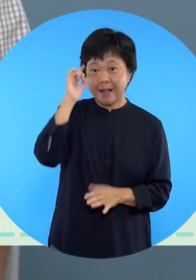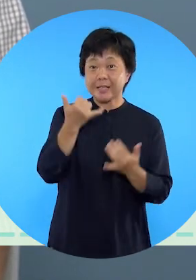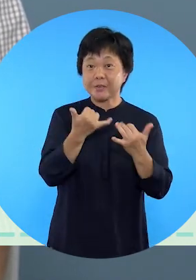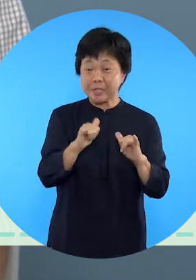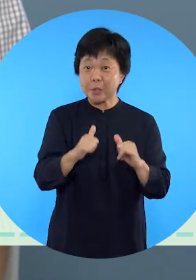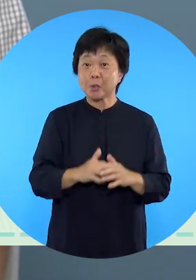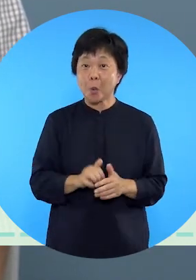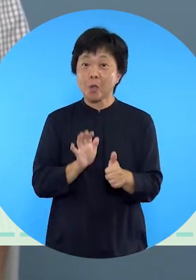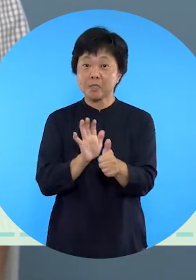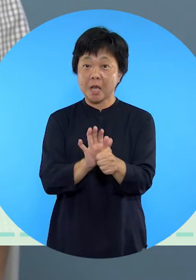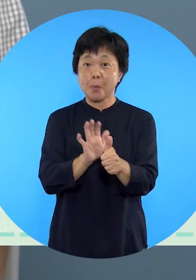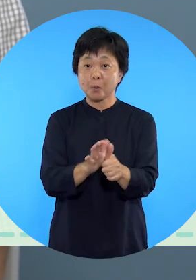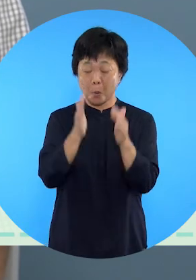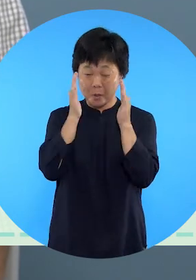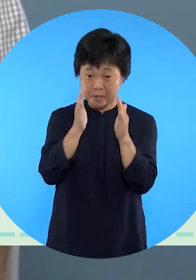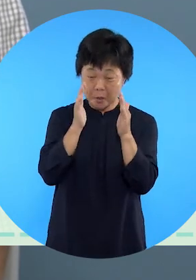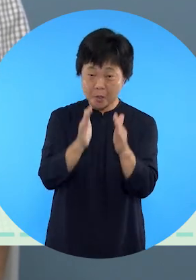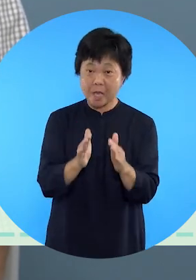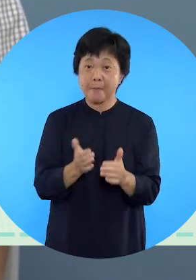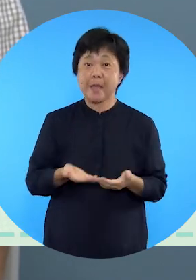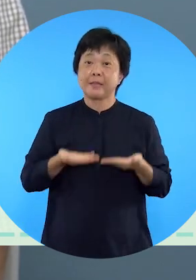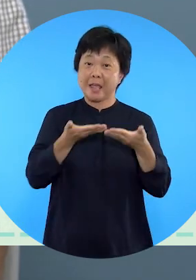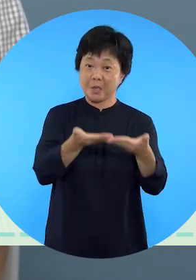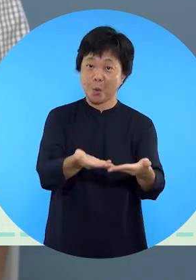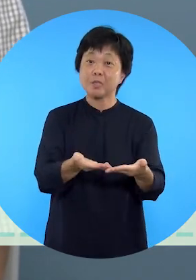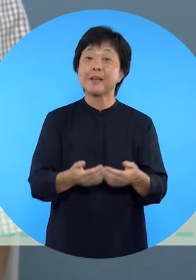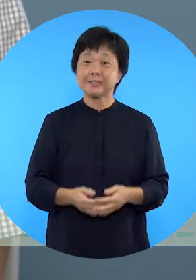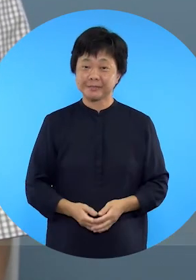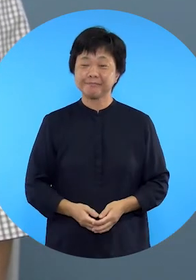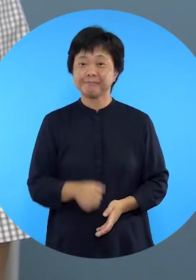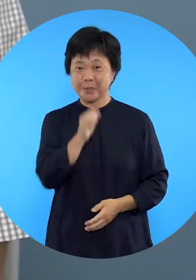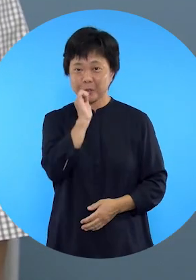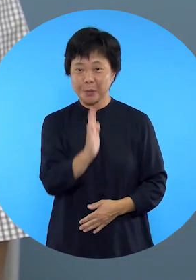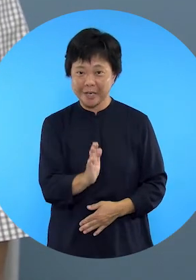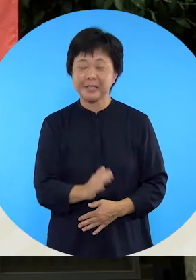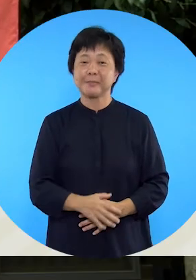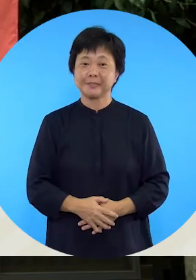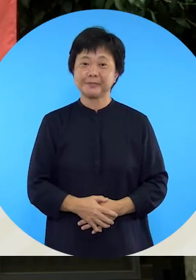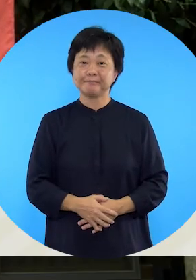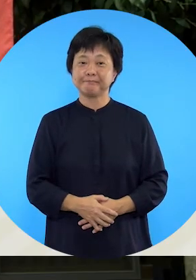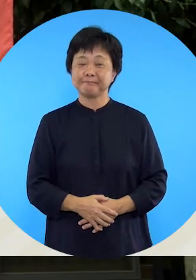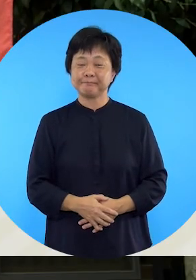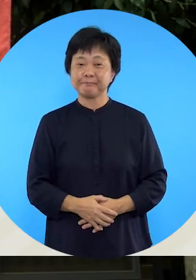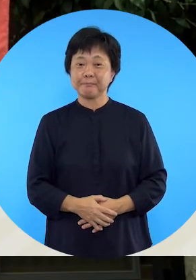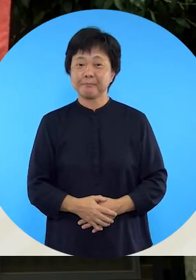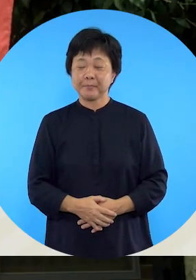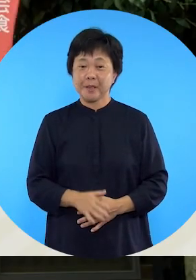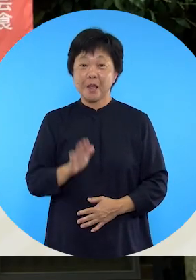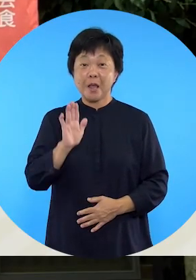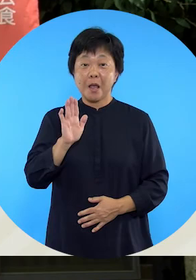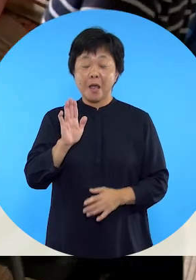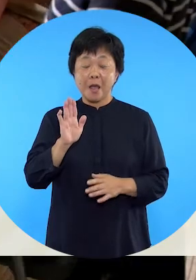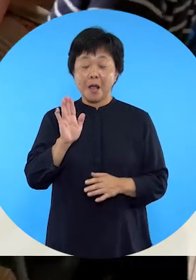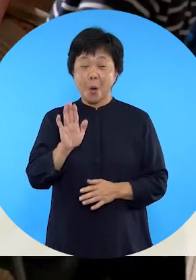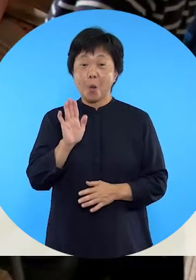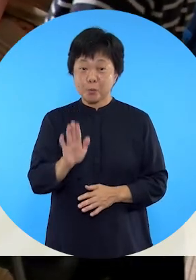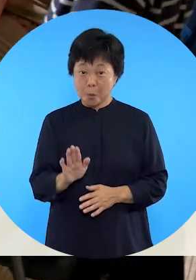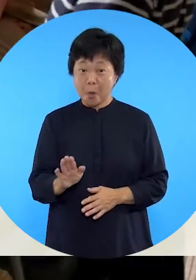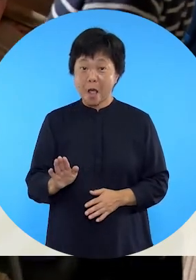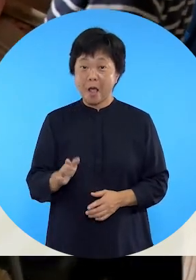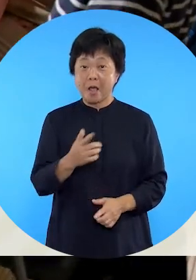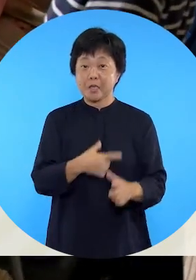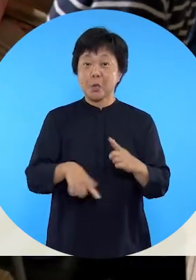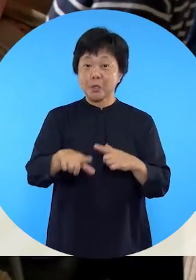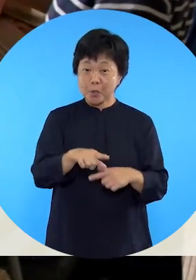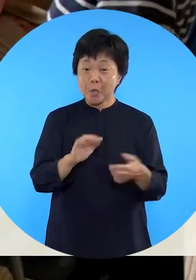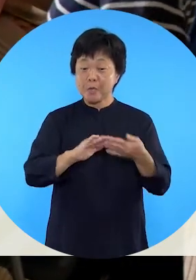の、サポートを全力で行っていきたいと思いますので、よろしくお願いいたします。 次回の練馬ホットラインは、より良い